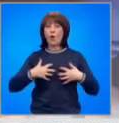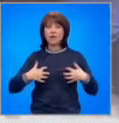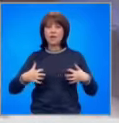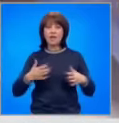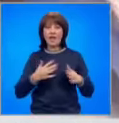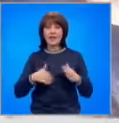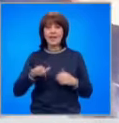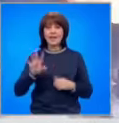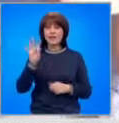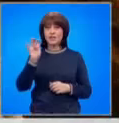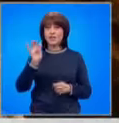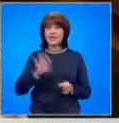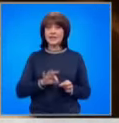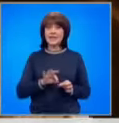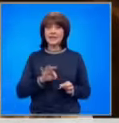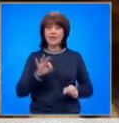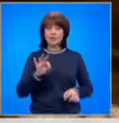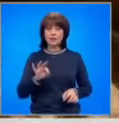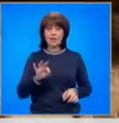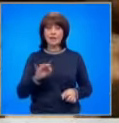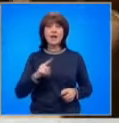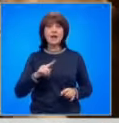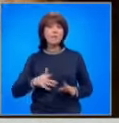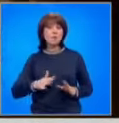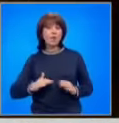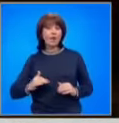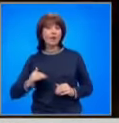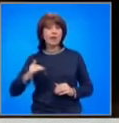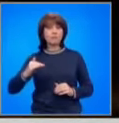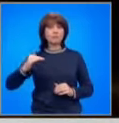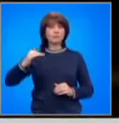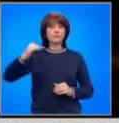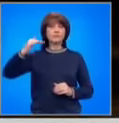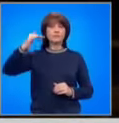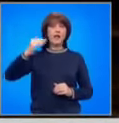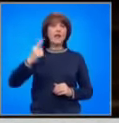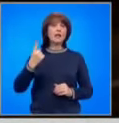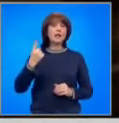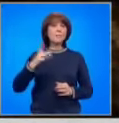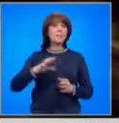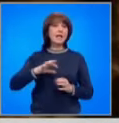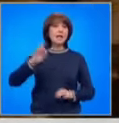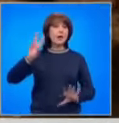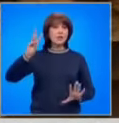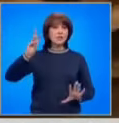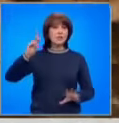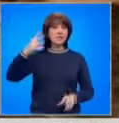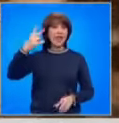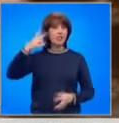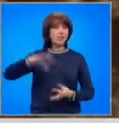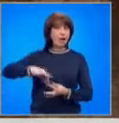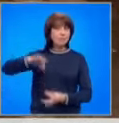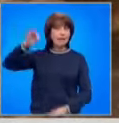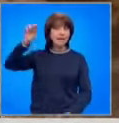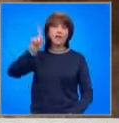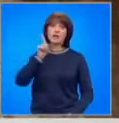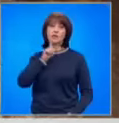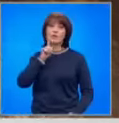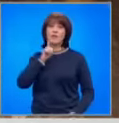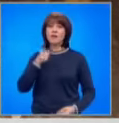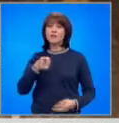40 см, което предполага ръст от порядъка на 1,80 м, 2 метра, което за времето си е